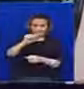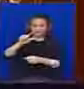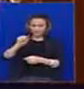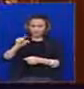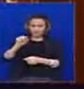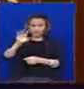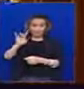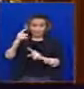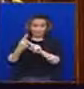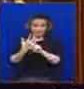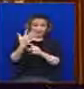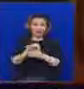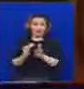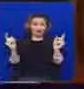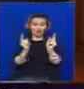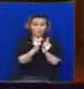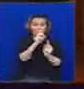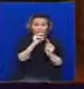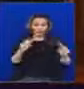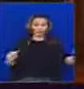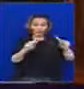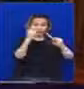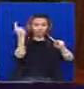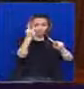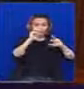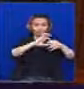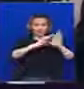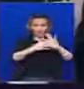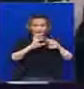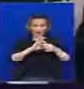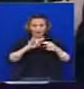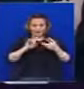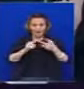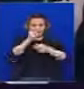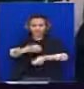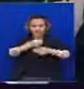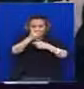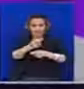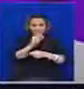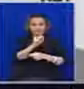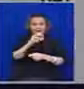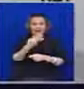มโดยมีกำหนดเข้าพบรัฐมนตรีว่าการกระทรวงการท่องเที่ยวและกีฬารัฐมนตรีว่าการกระทรวงเกษตรและสหกรณ์